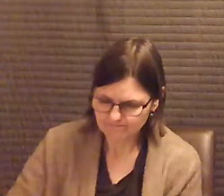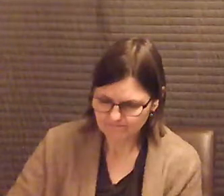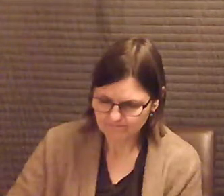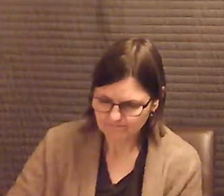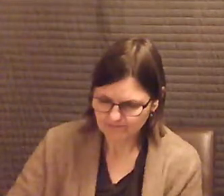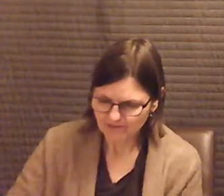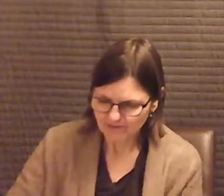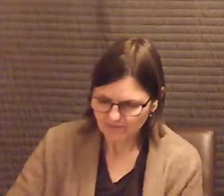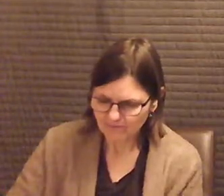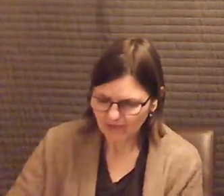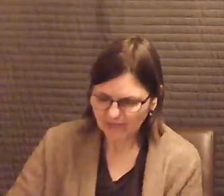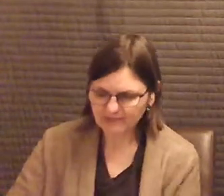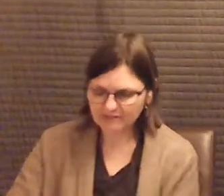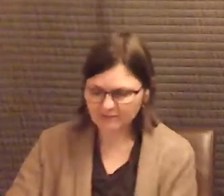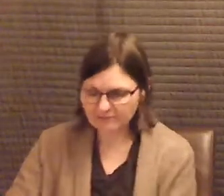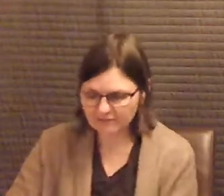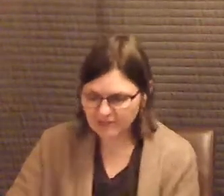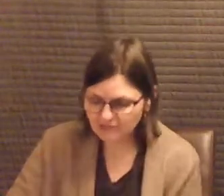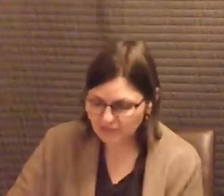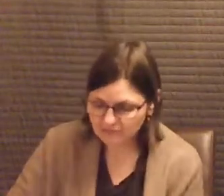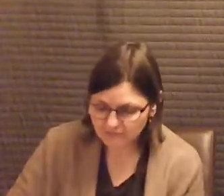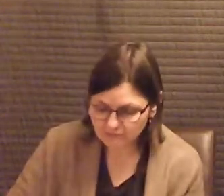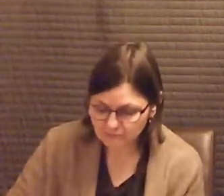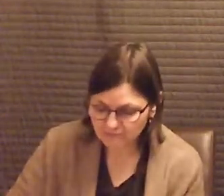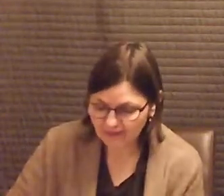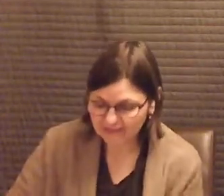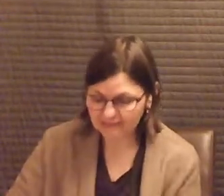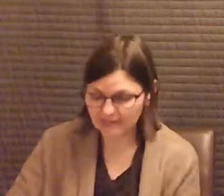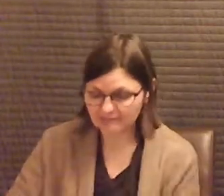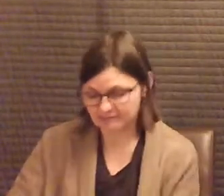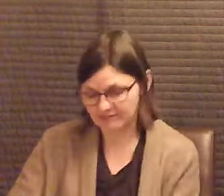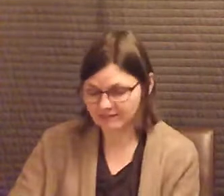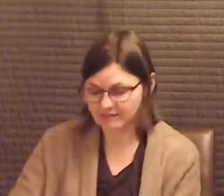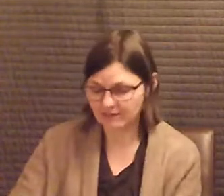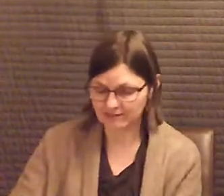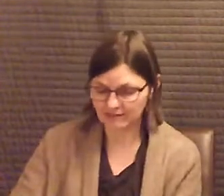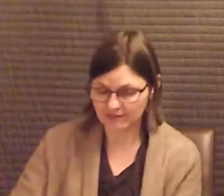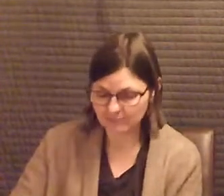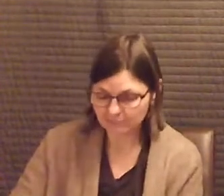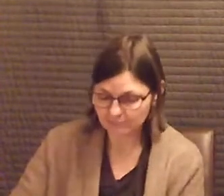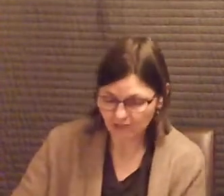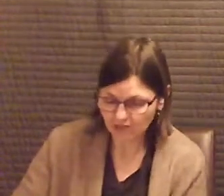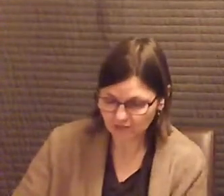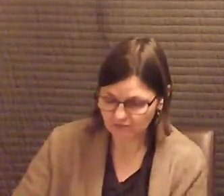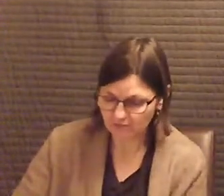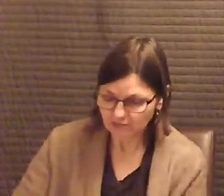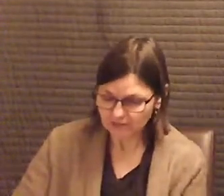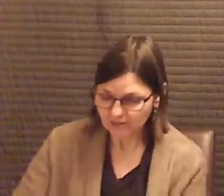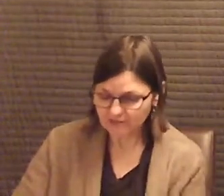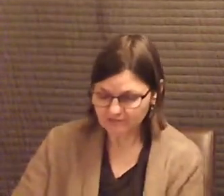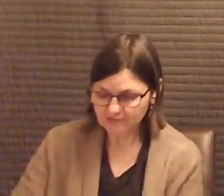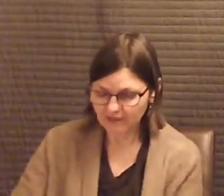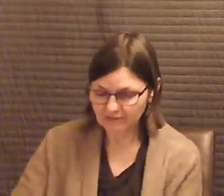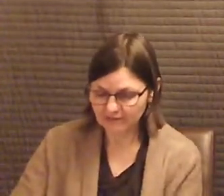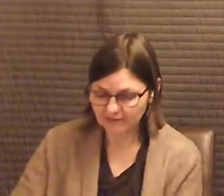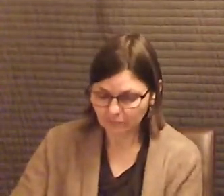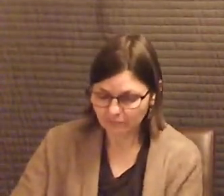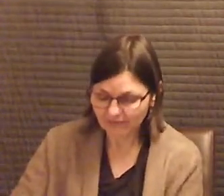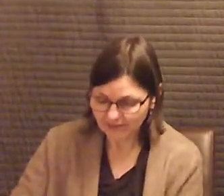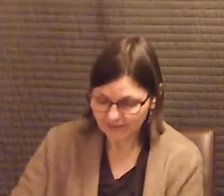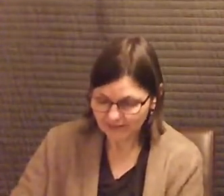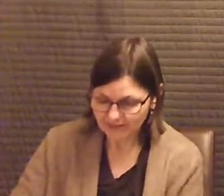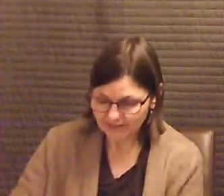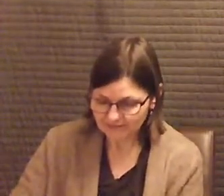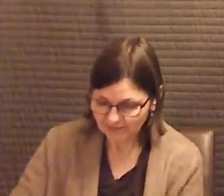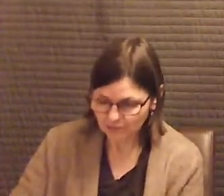before you die 31 wie van deze twee is de wil van de vader gedaan zij zeiden tegen hem beheerste jezus zei tegen hem